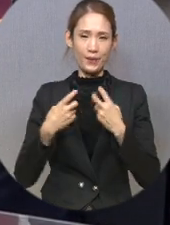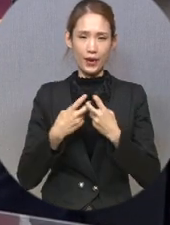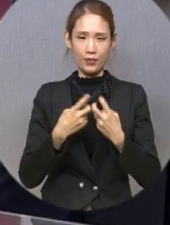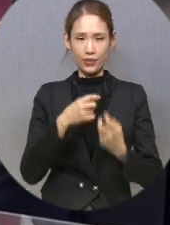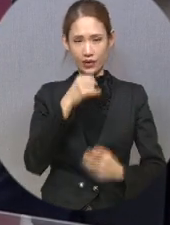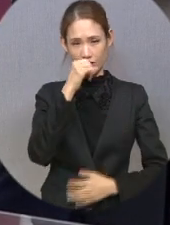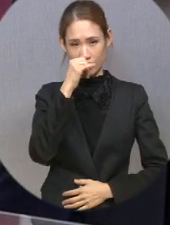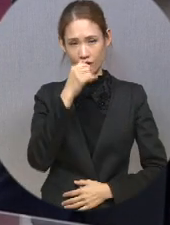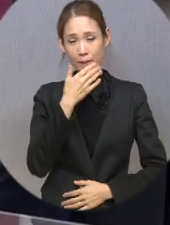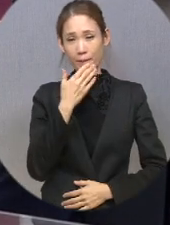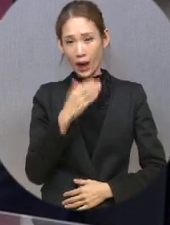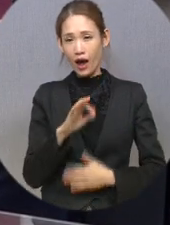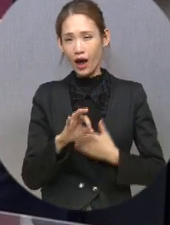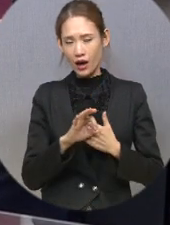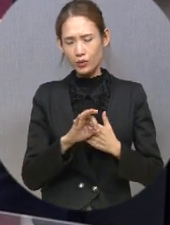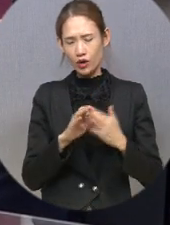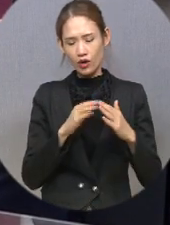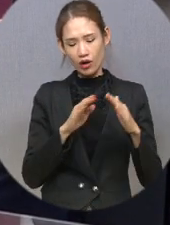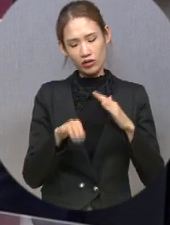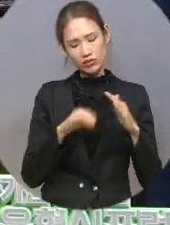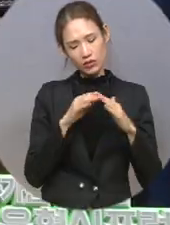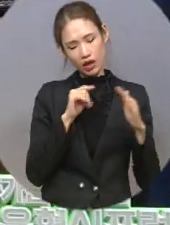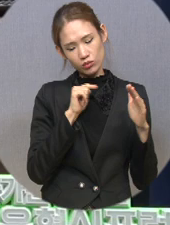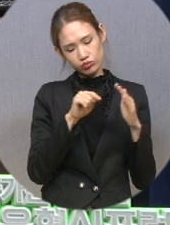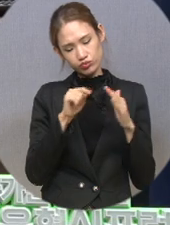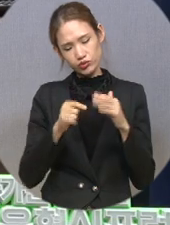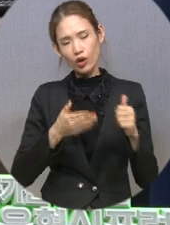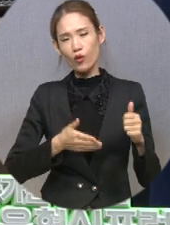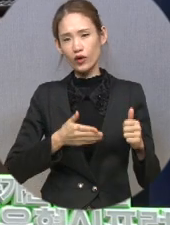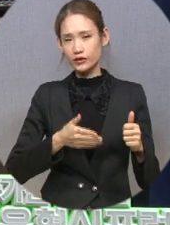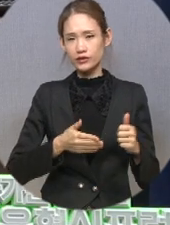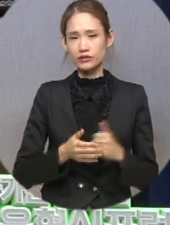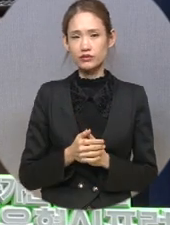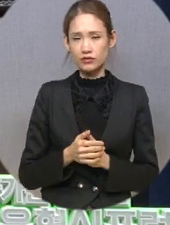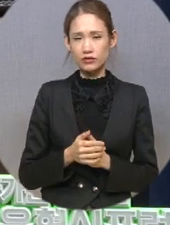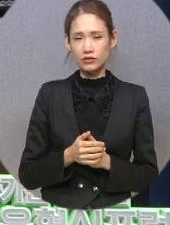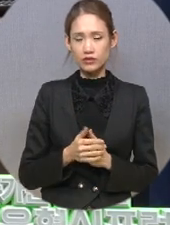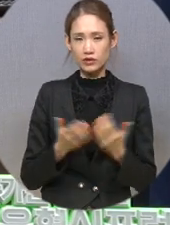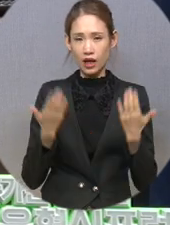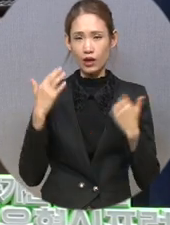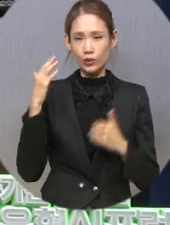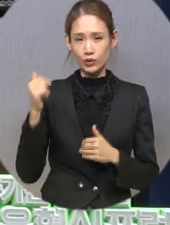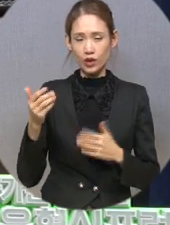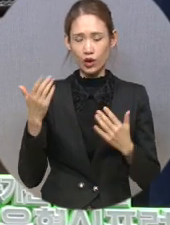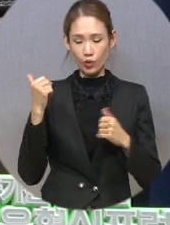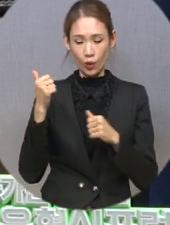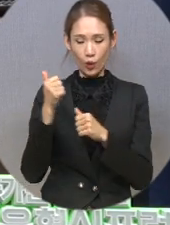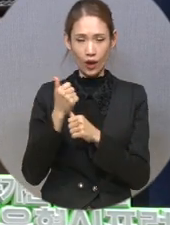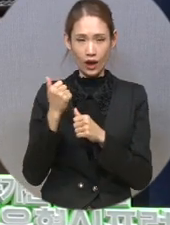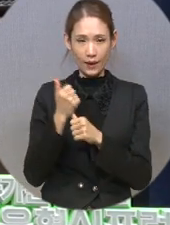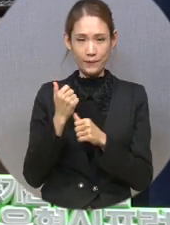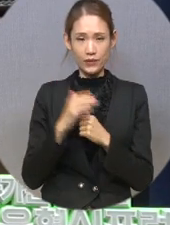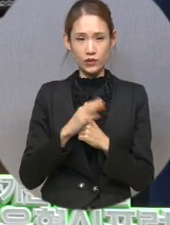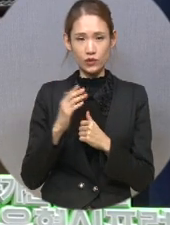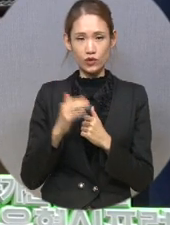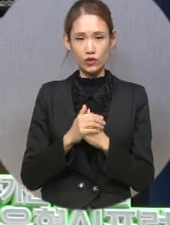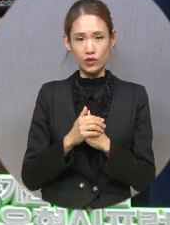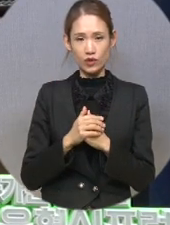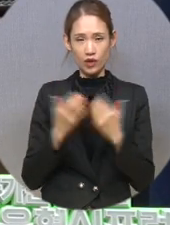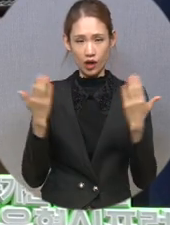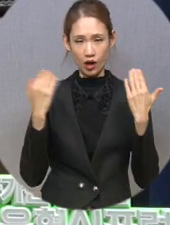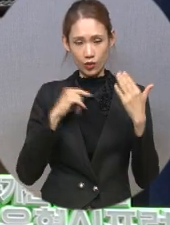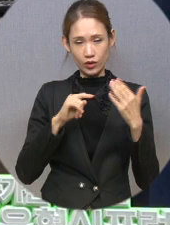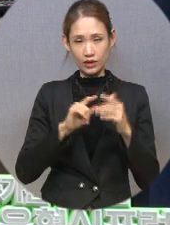있다면 가정 강원을 적극 권장해 왔고 교감 교장이 돼서도 우리 학교의 그 다문화 가정